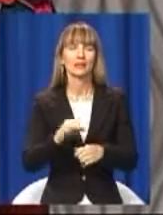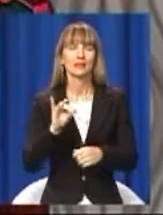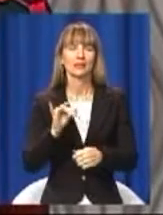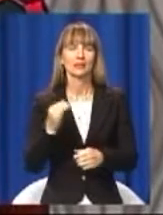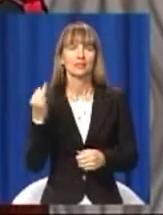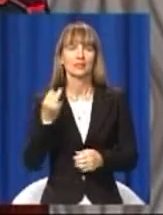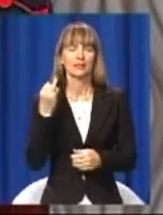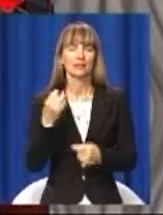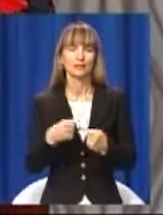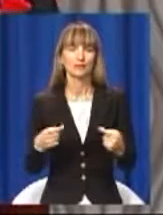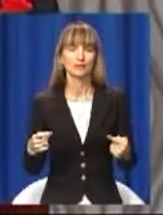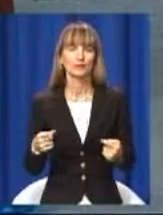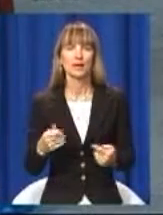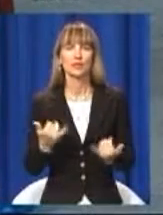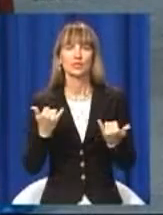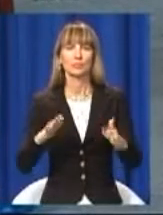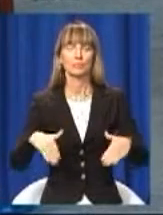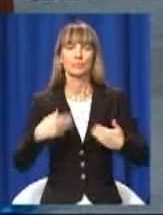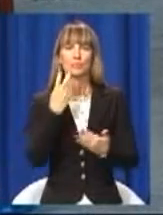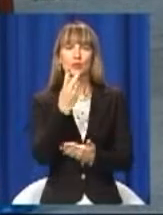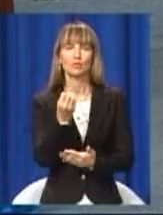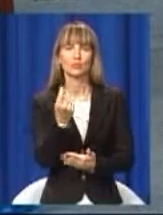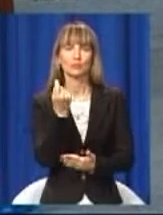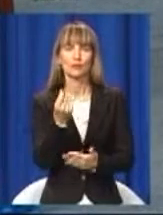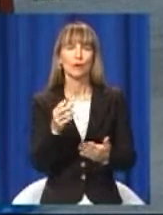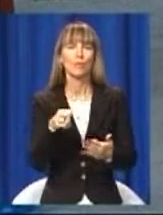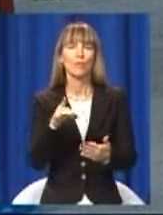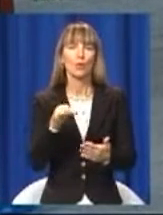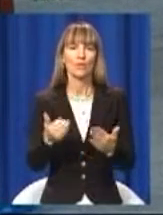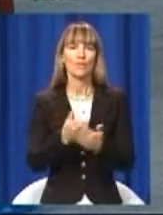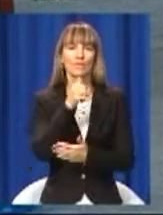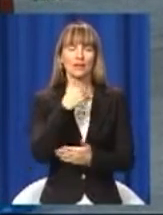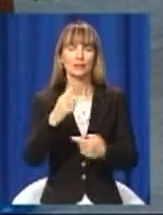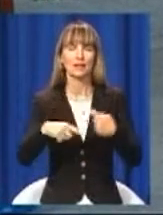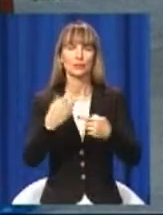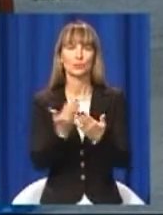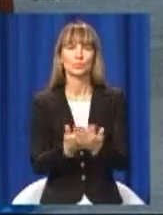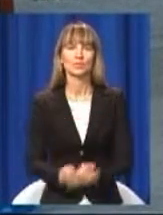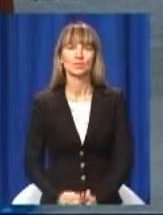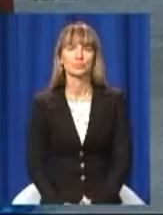такі цікаві ці. Ну, а зараз ми пропонуємо переглянути ще трішки про Новий рік наш і наступний сюжет.